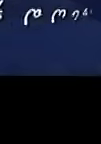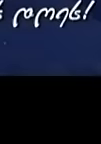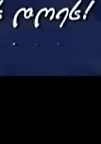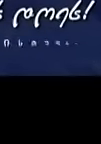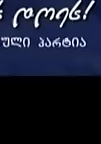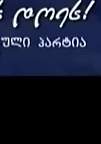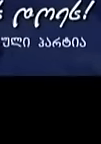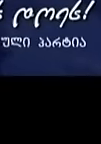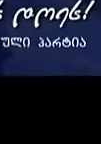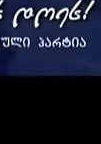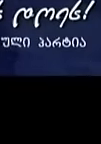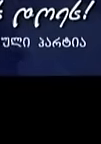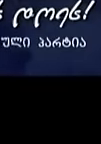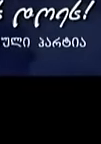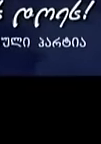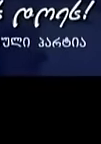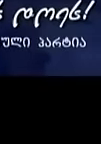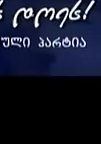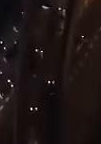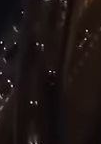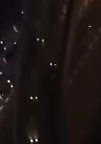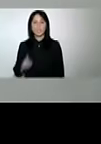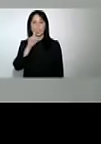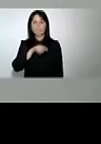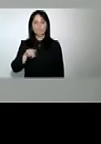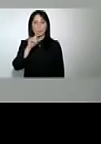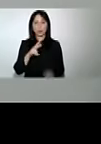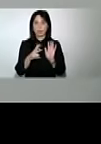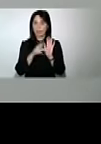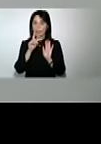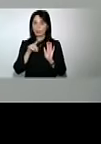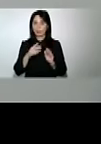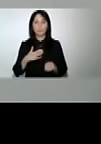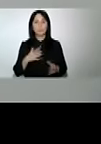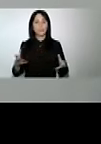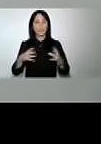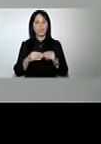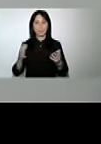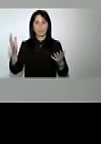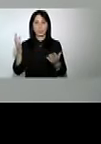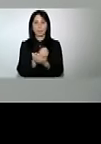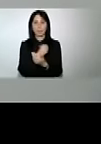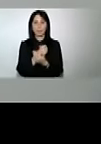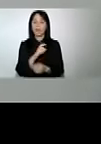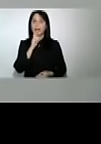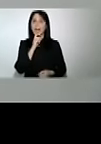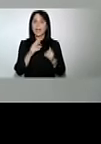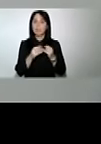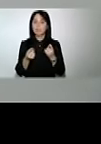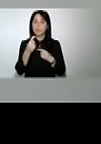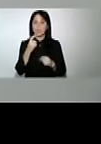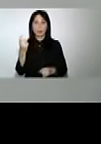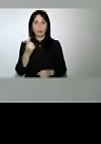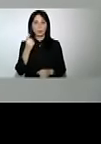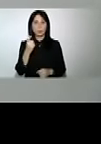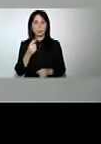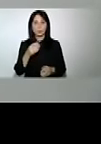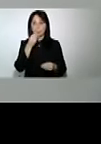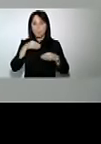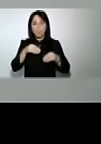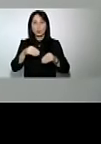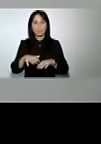დღეს. შემოხაზე 8 ნომერი და ჩვენ ერთად გავიმარჯვებთ. გლეხი მიწას